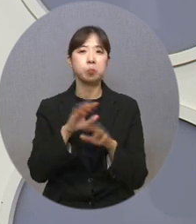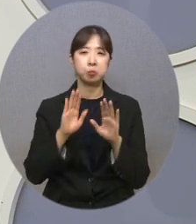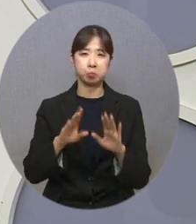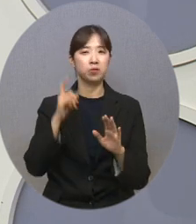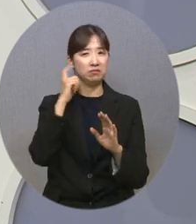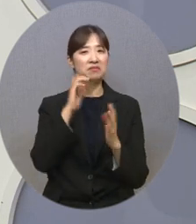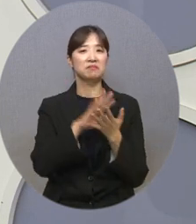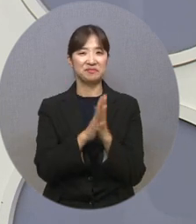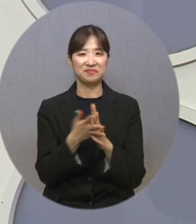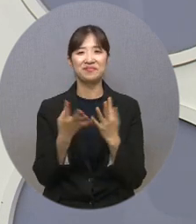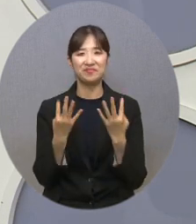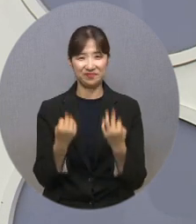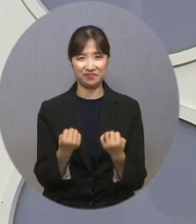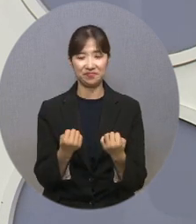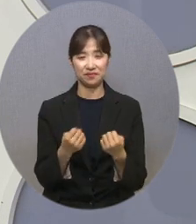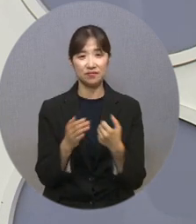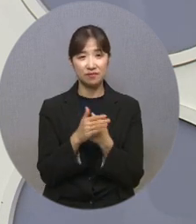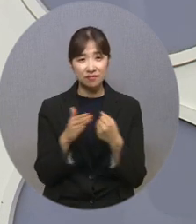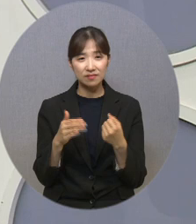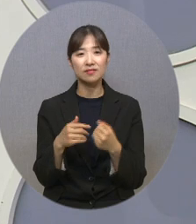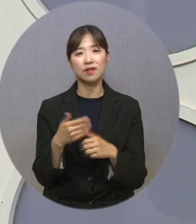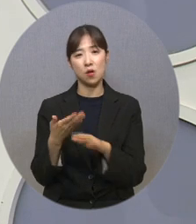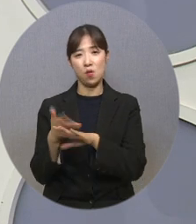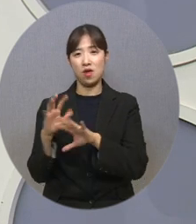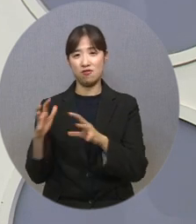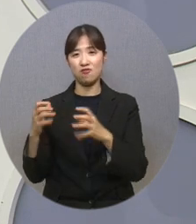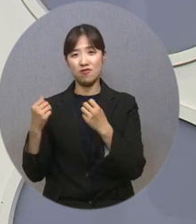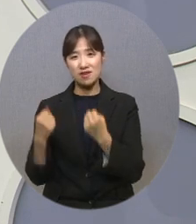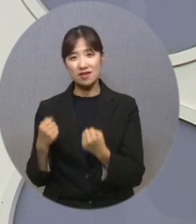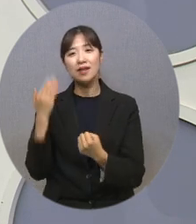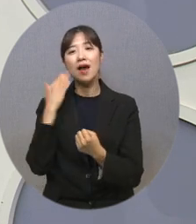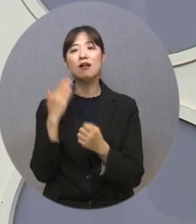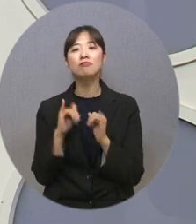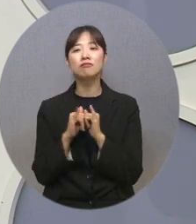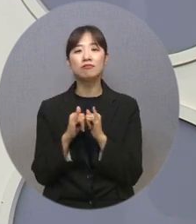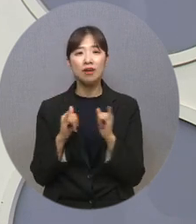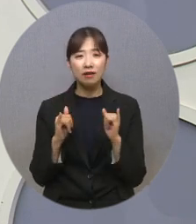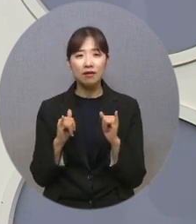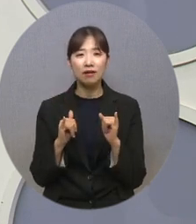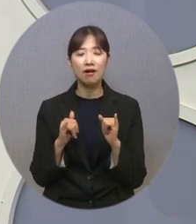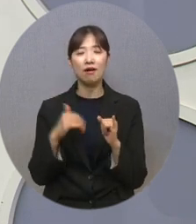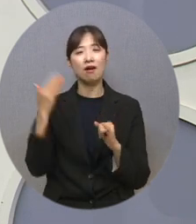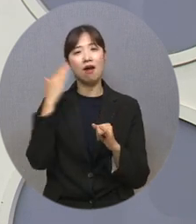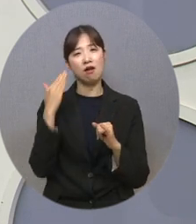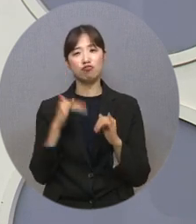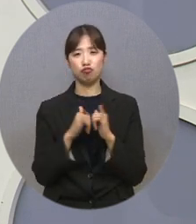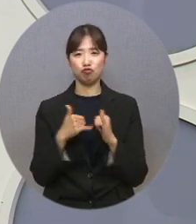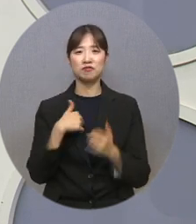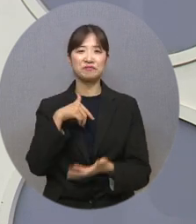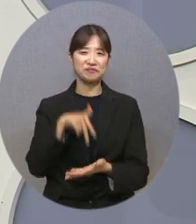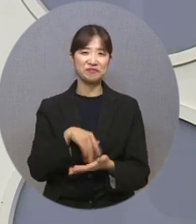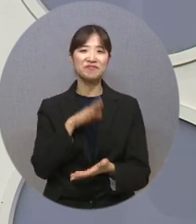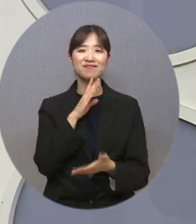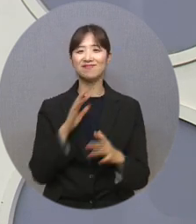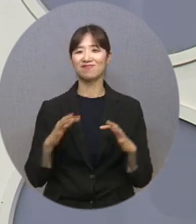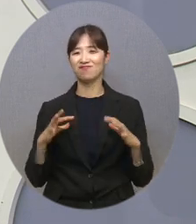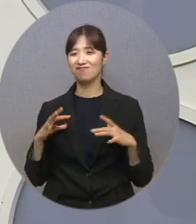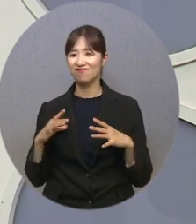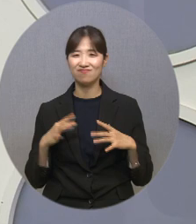사람들이. 그러니까 또 외국에 있는 그 한인들이 아 내가 한국인으로 참